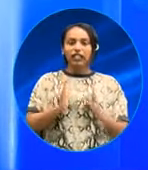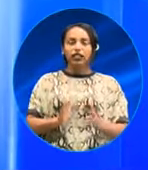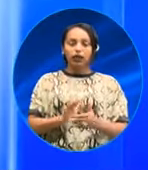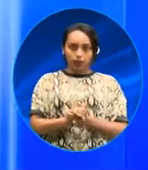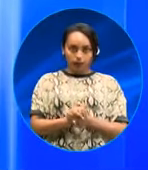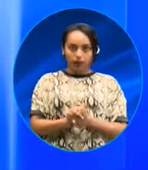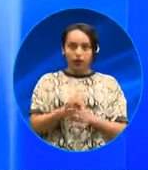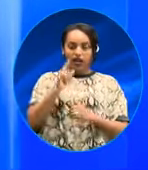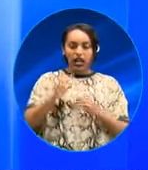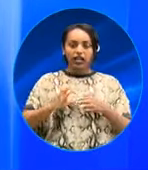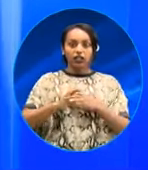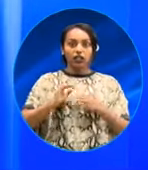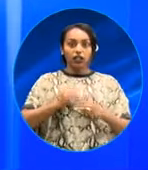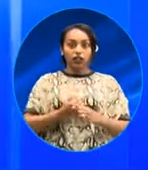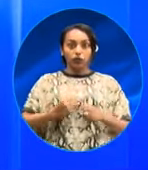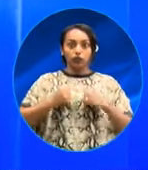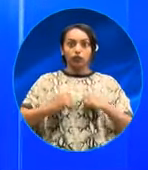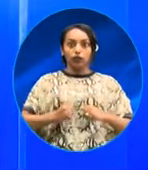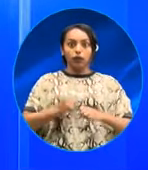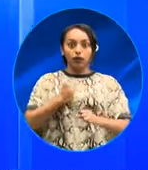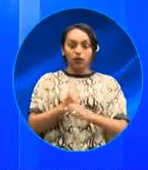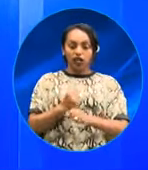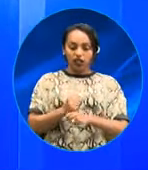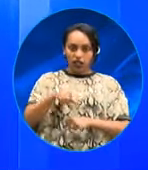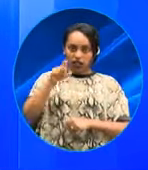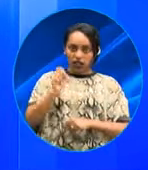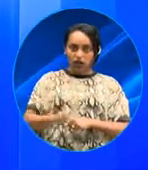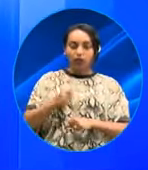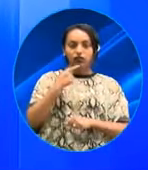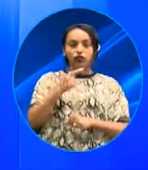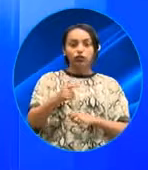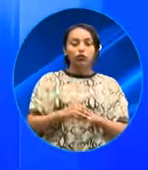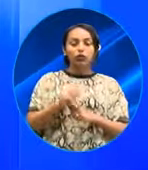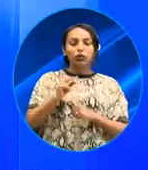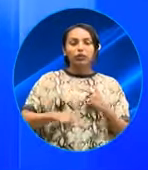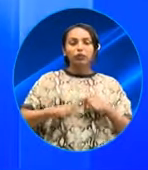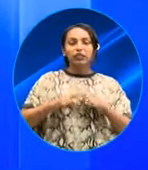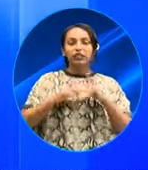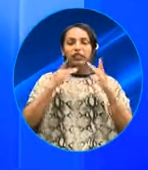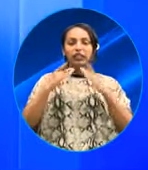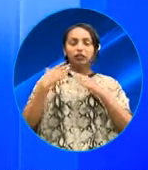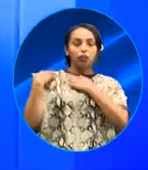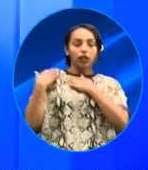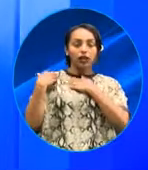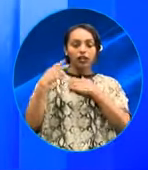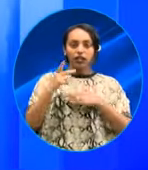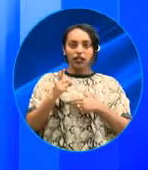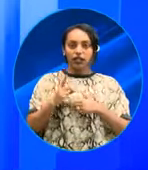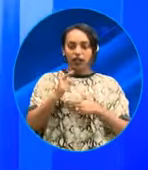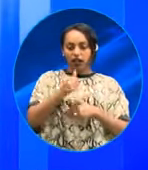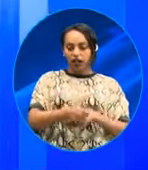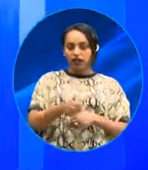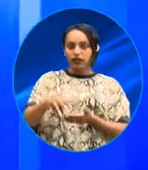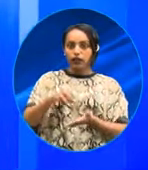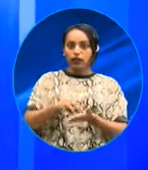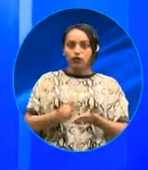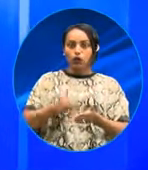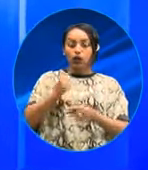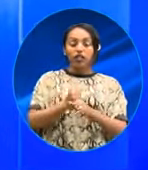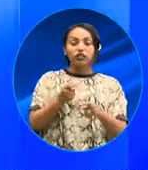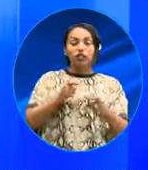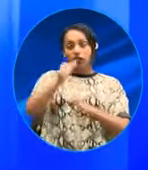ስኬታማነት አንድነታችን በማጠናከር መስራት ይገባል ሲሉ በምክትል ከንቲባ ማዕረግ የአዲስ አበባ ከተማ